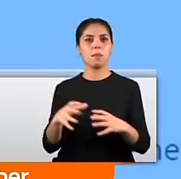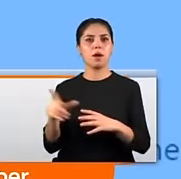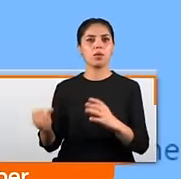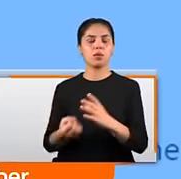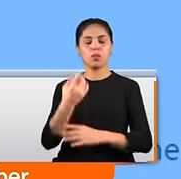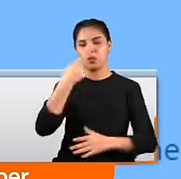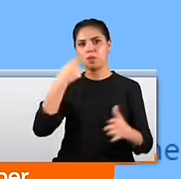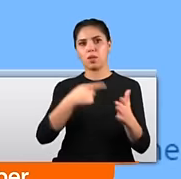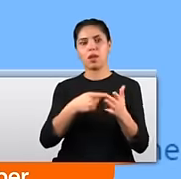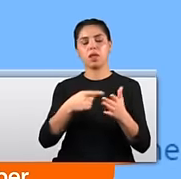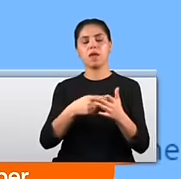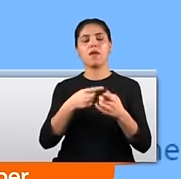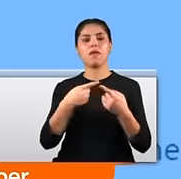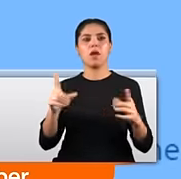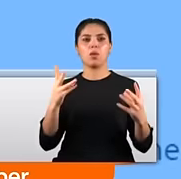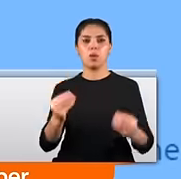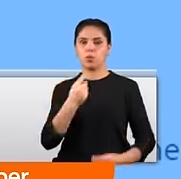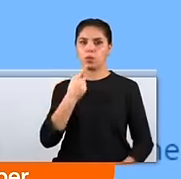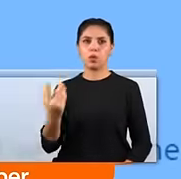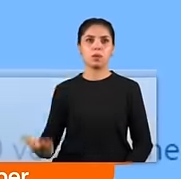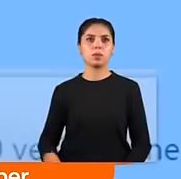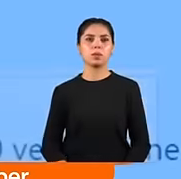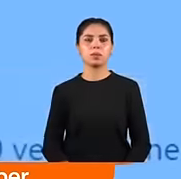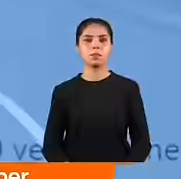kuruluş amacından saptığını belirtti.